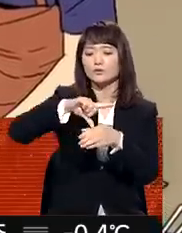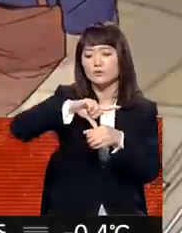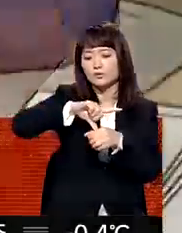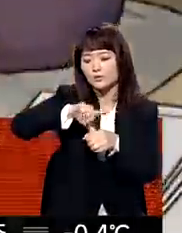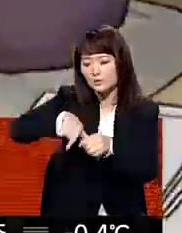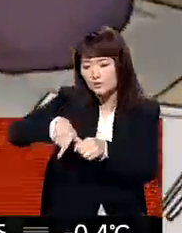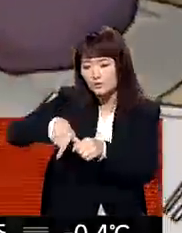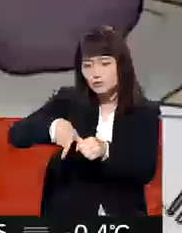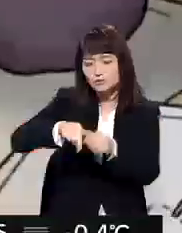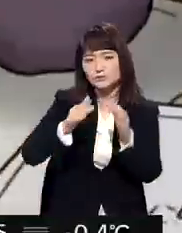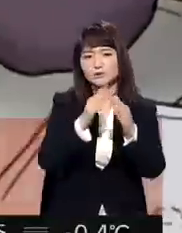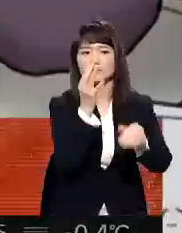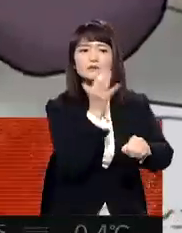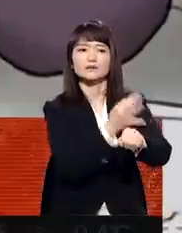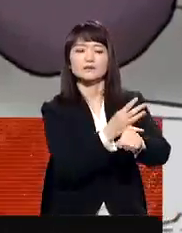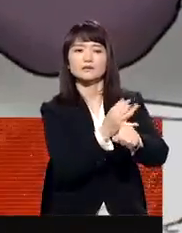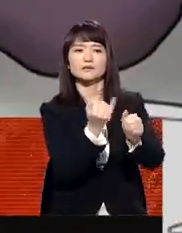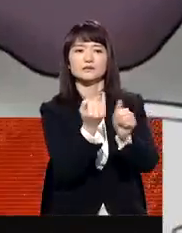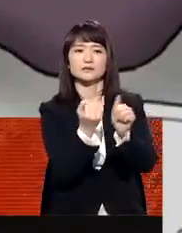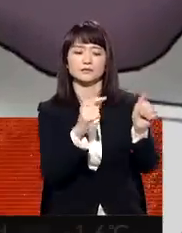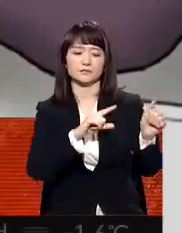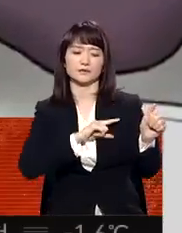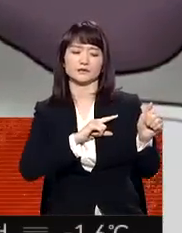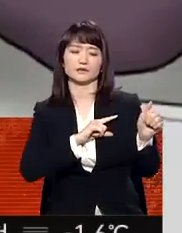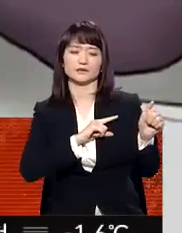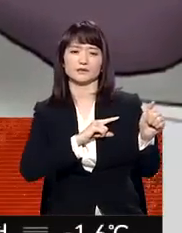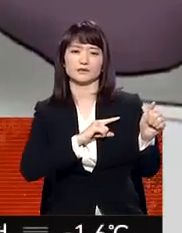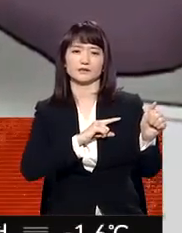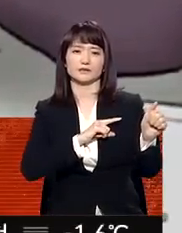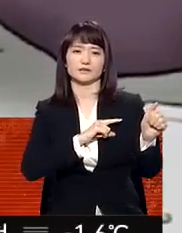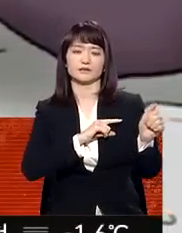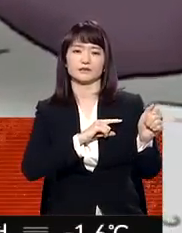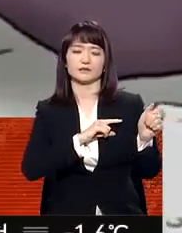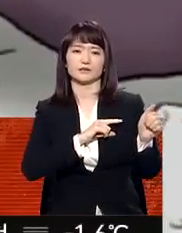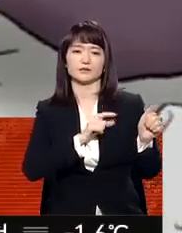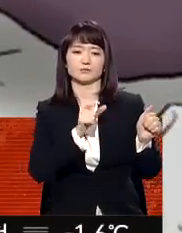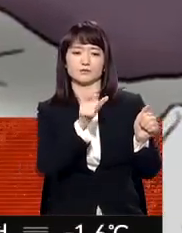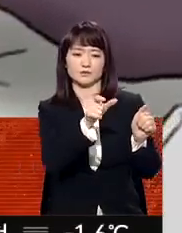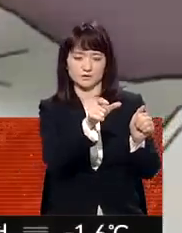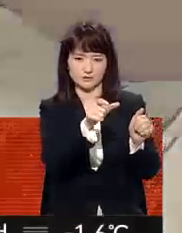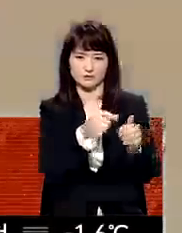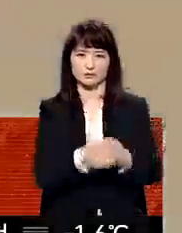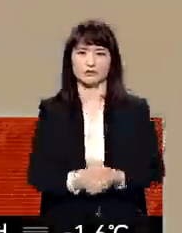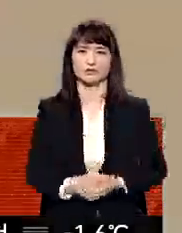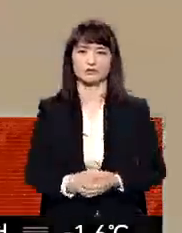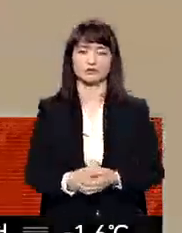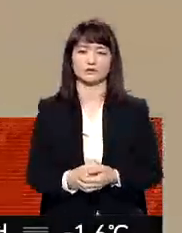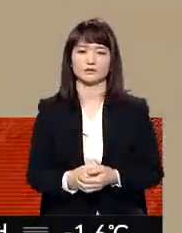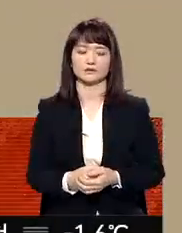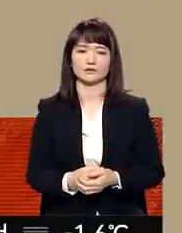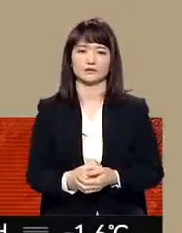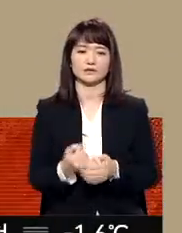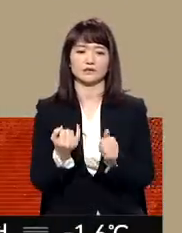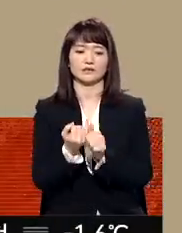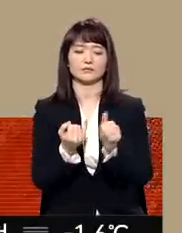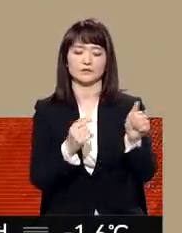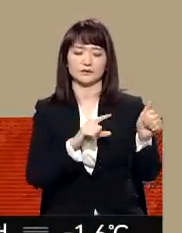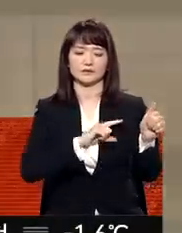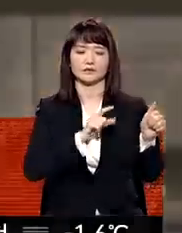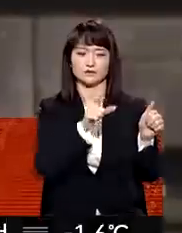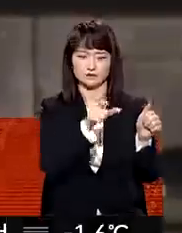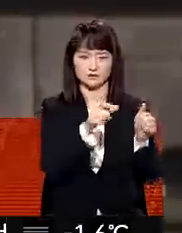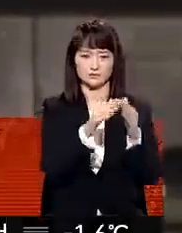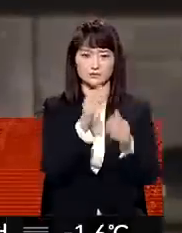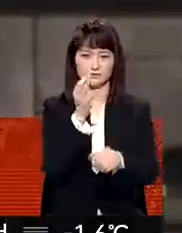남편 명의를 했다 그래 이건 아니고 사실은 여자 명의를 해야 되는데 여성이 너무 착해요 현모양처이기 때문에 그래도 내가 돈 모았어도